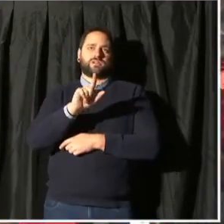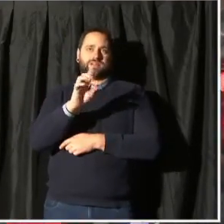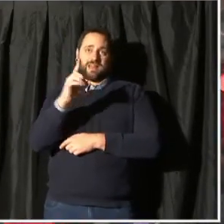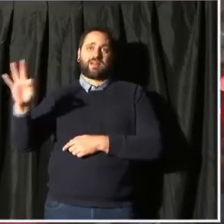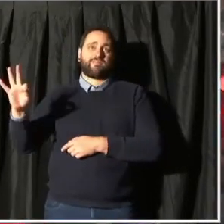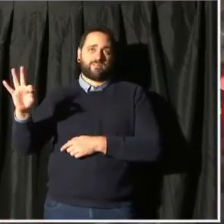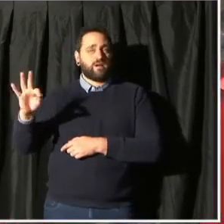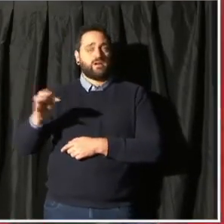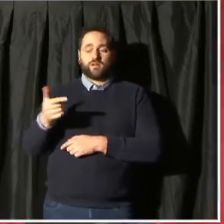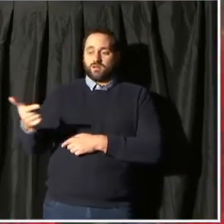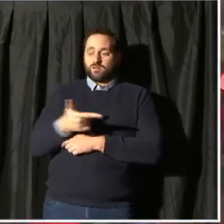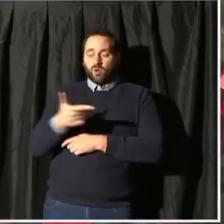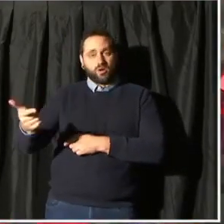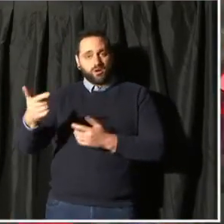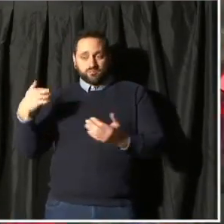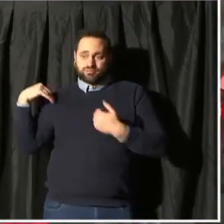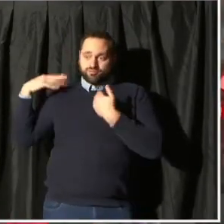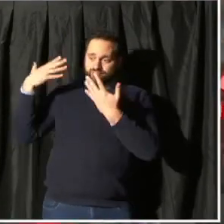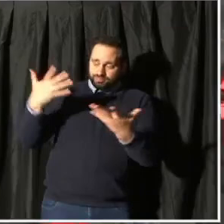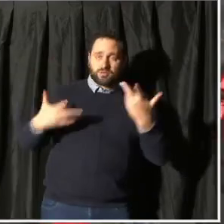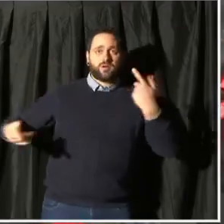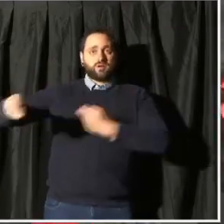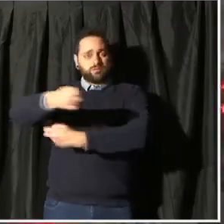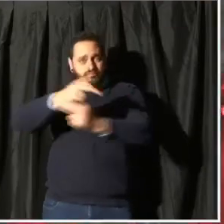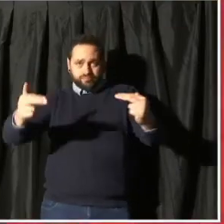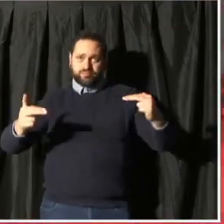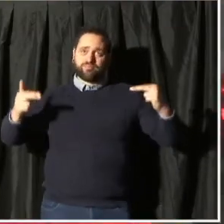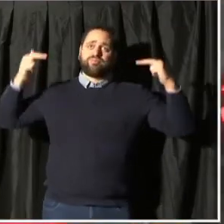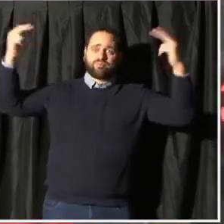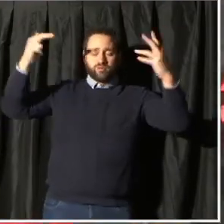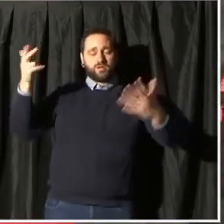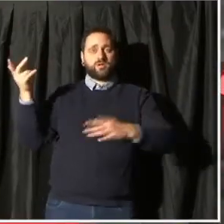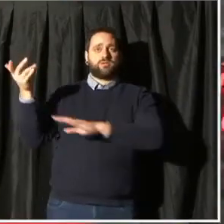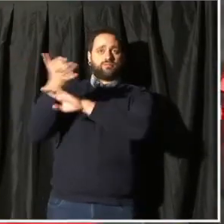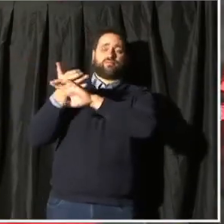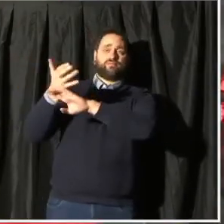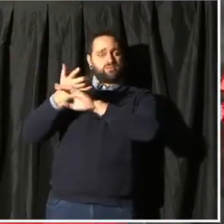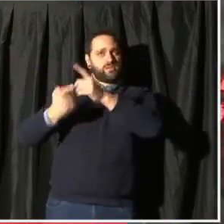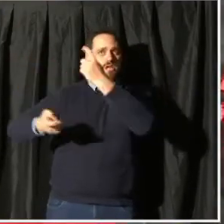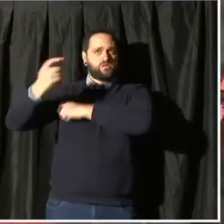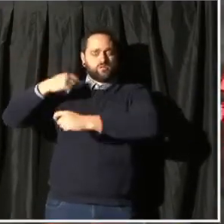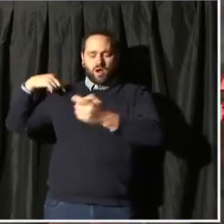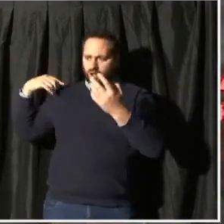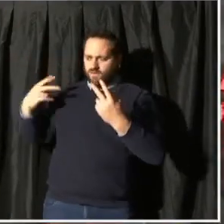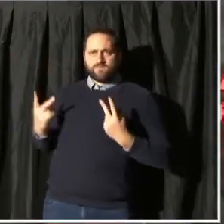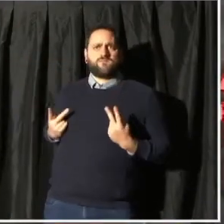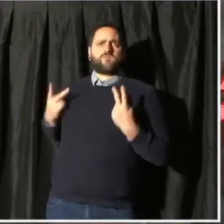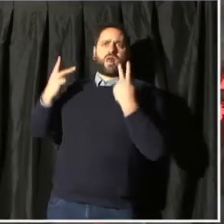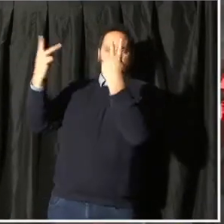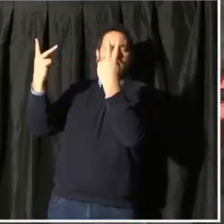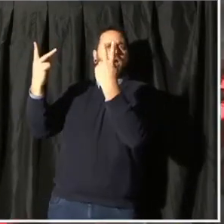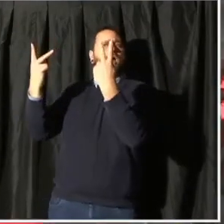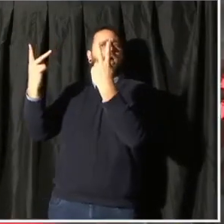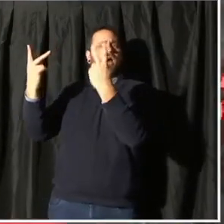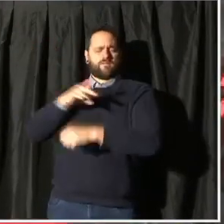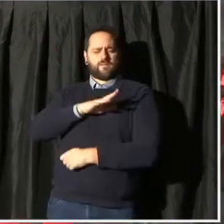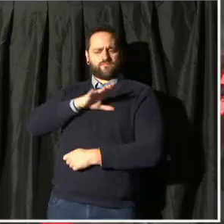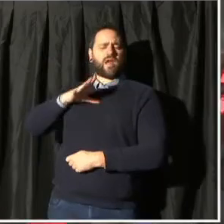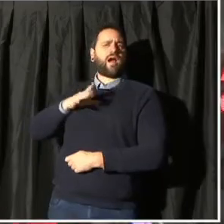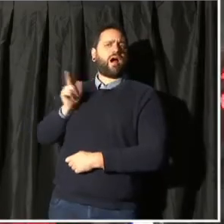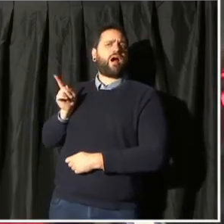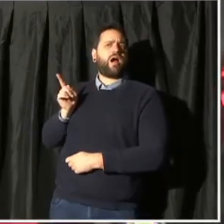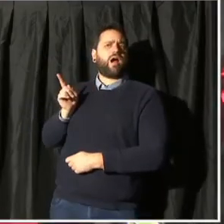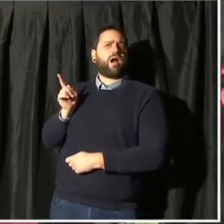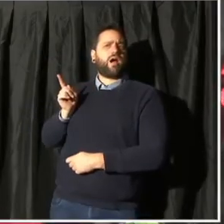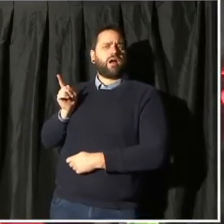qui ont fait l'histoire et donc forcément dont on s'appuie sur ce passé dont on est très fiers et on essaye avec ce